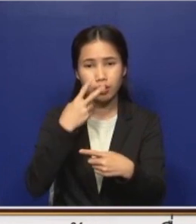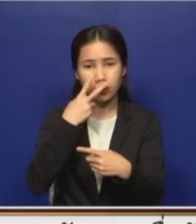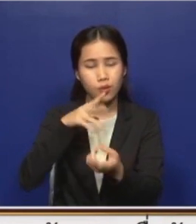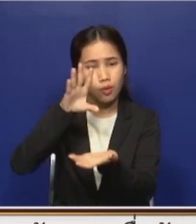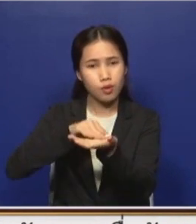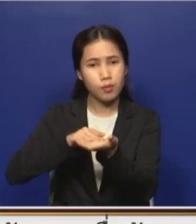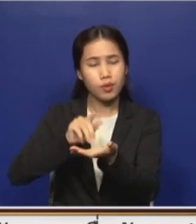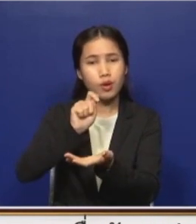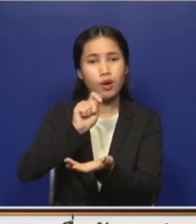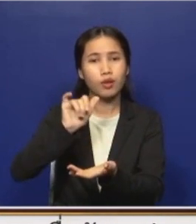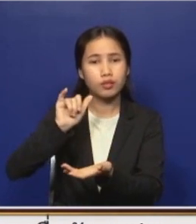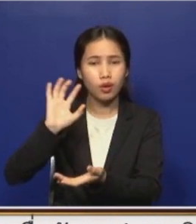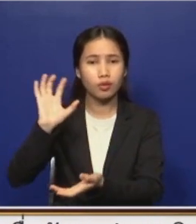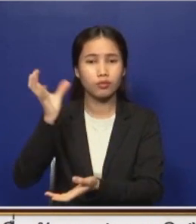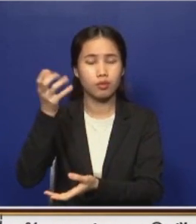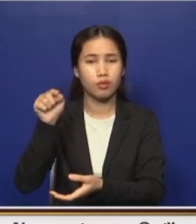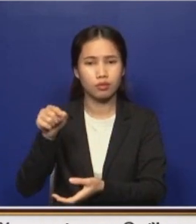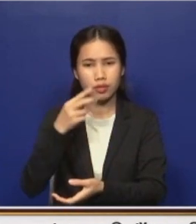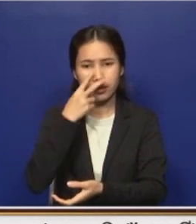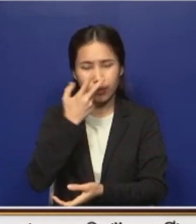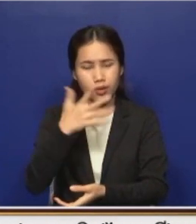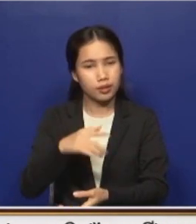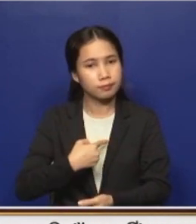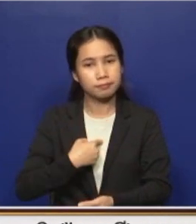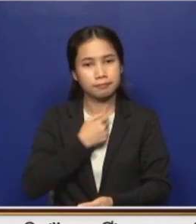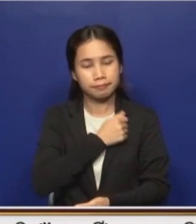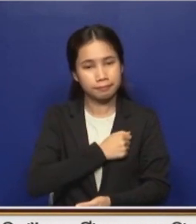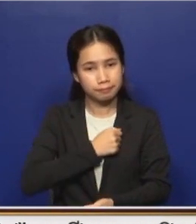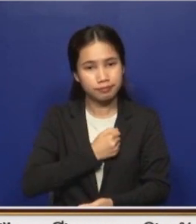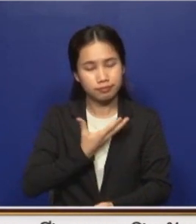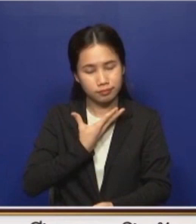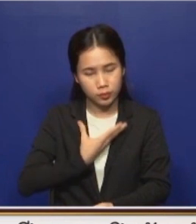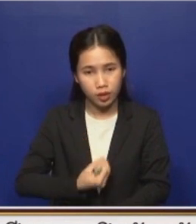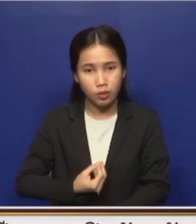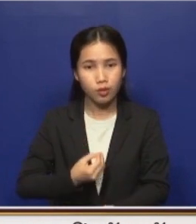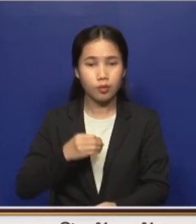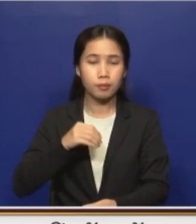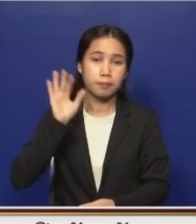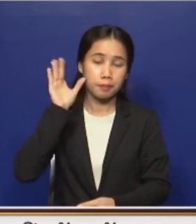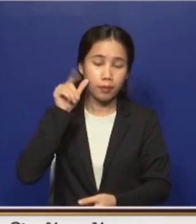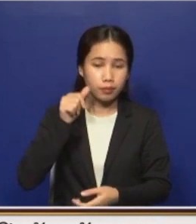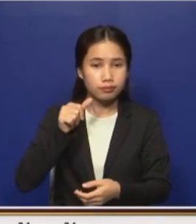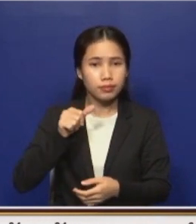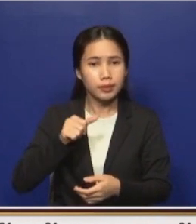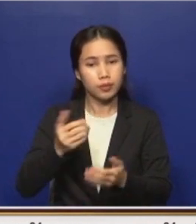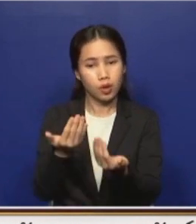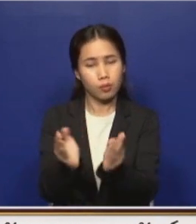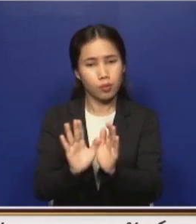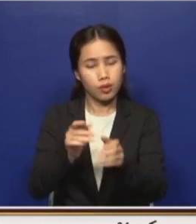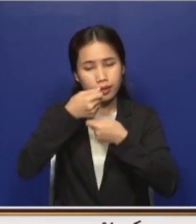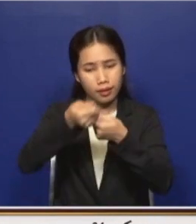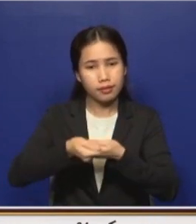ะไปดูสไลด์อีกแผ่นหนึ่งครับทุเรียนมังคุดลำไยนะฮะ